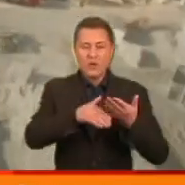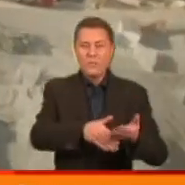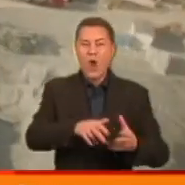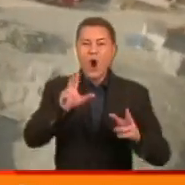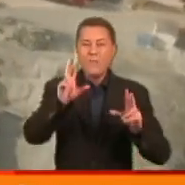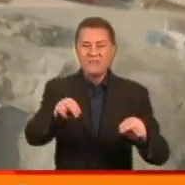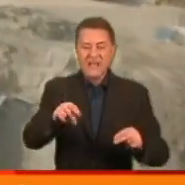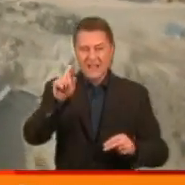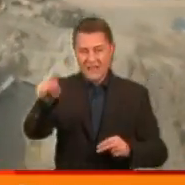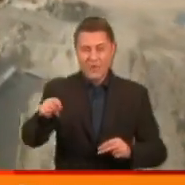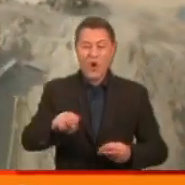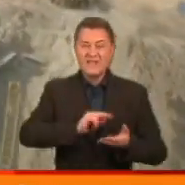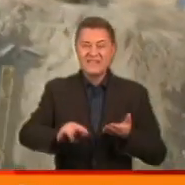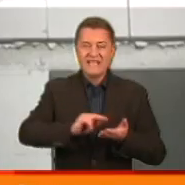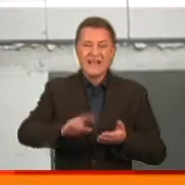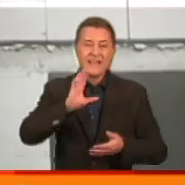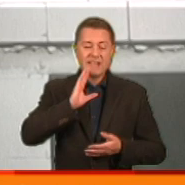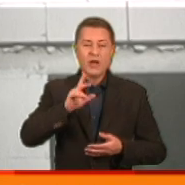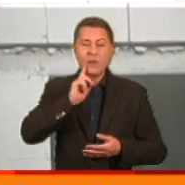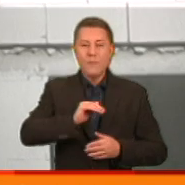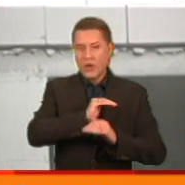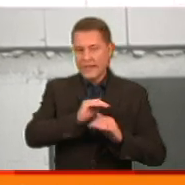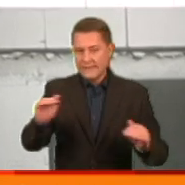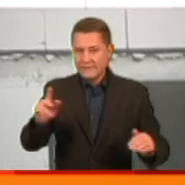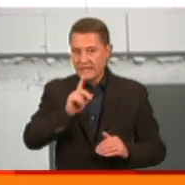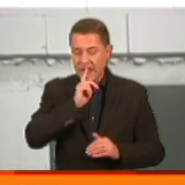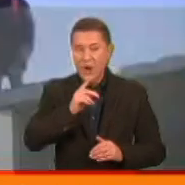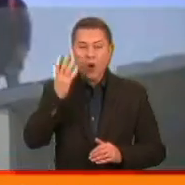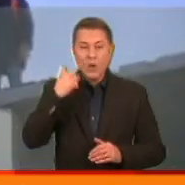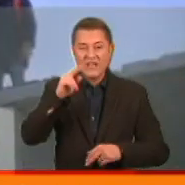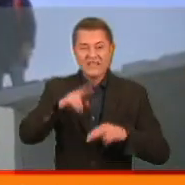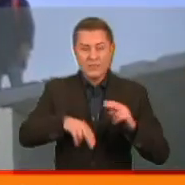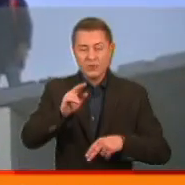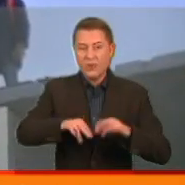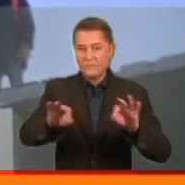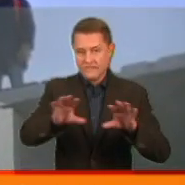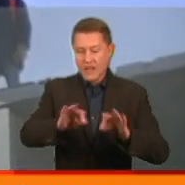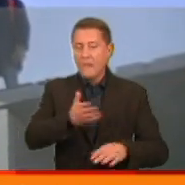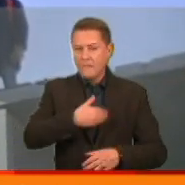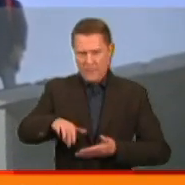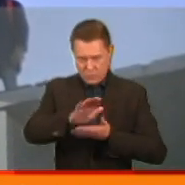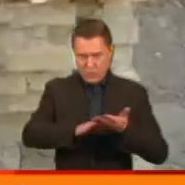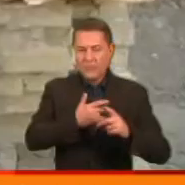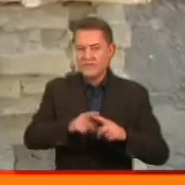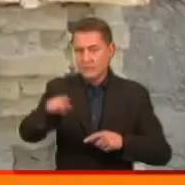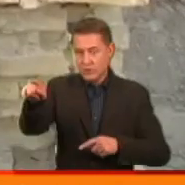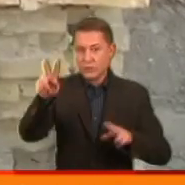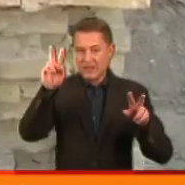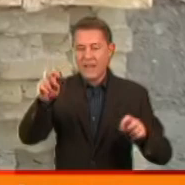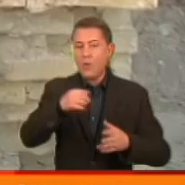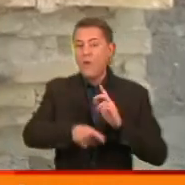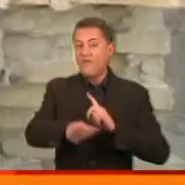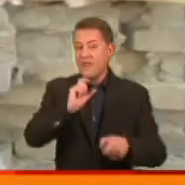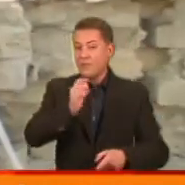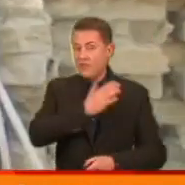його секретарка, втім поки тихо. Коли забудовники будуть готові дати пояснення, ми продовжимо тему. Відповіді чекає і